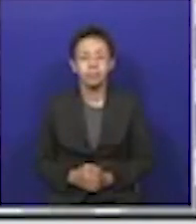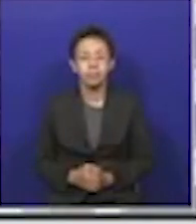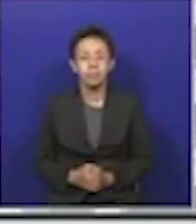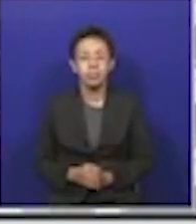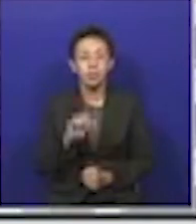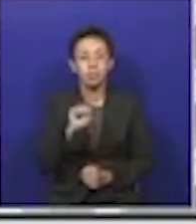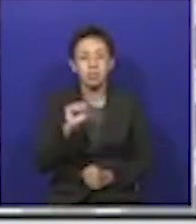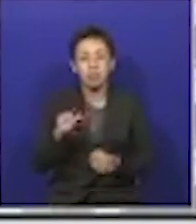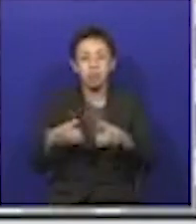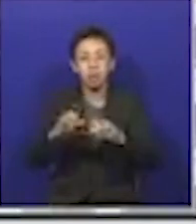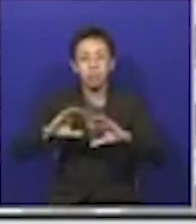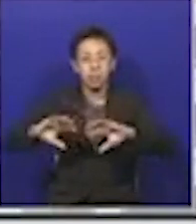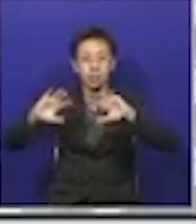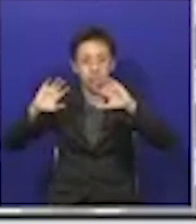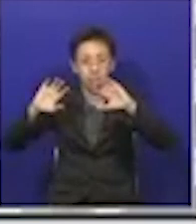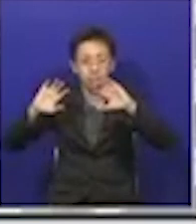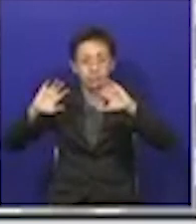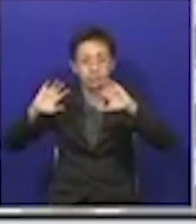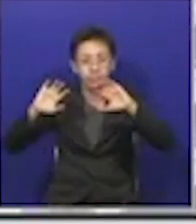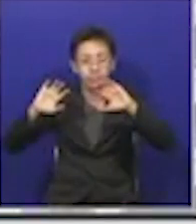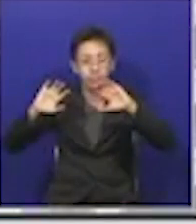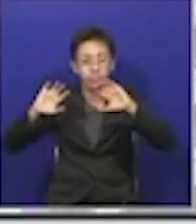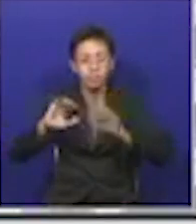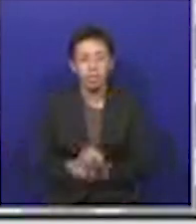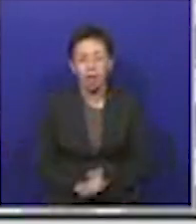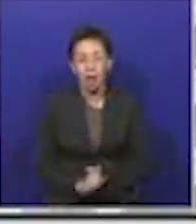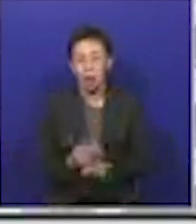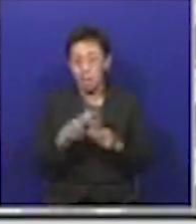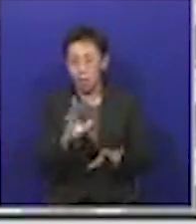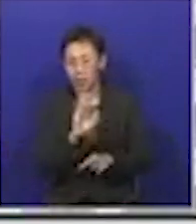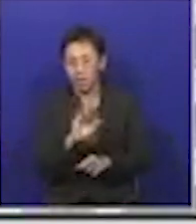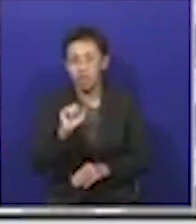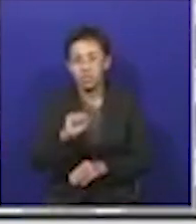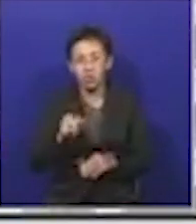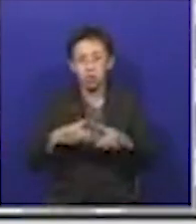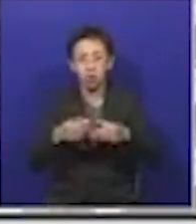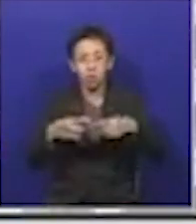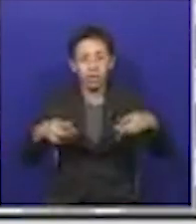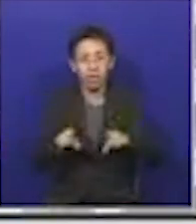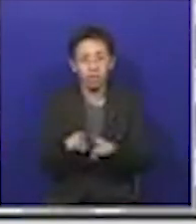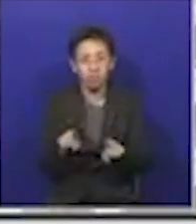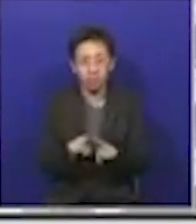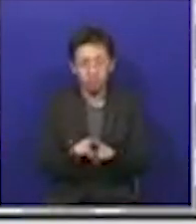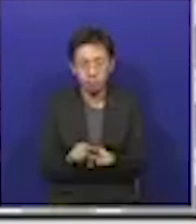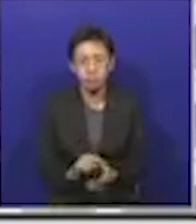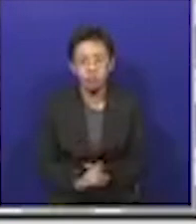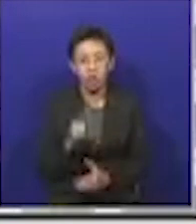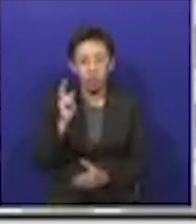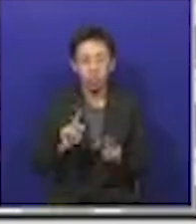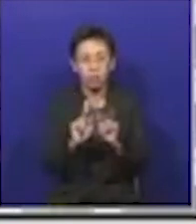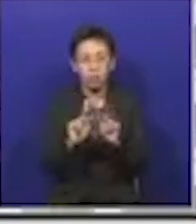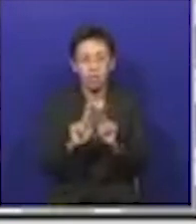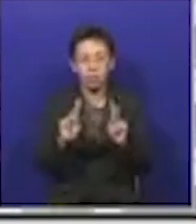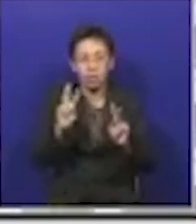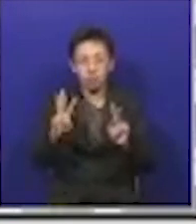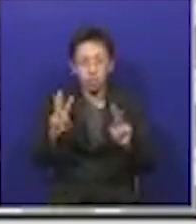ท่านสสฝ่ายรัฐบาลครับอย่าปล่อยนะครับสสฝ่ายค้านเหมือนกันนะต้องมีการมาที่การวิส